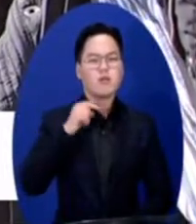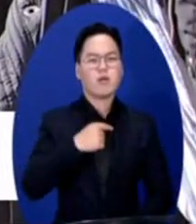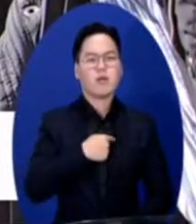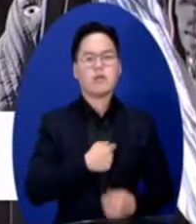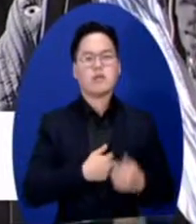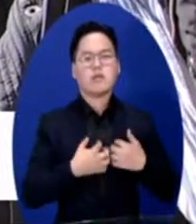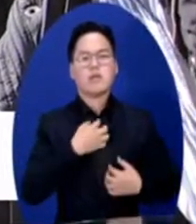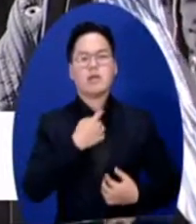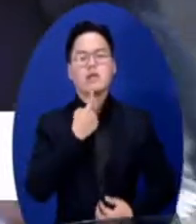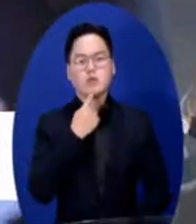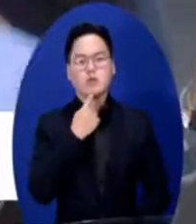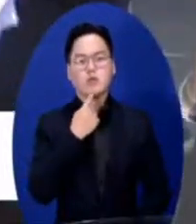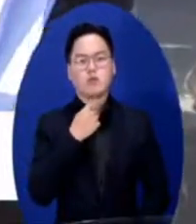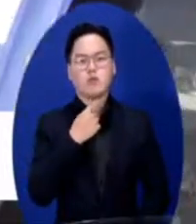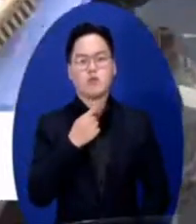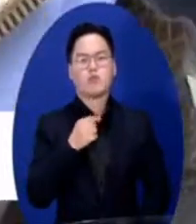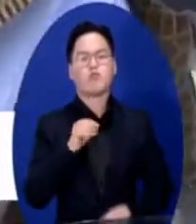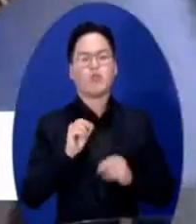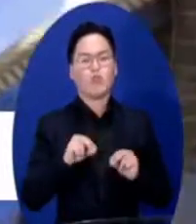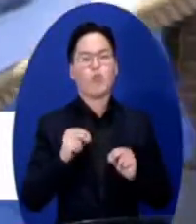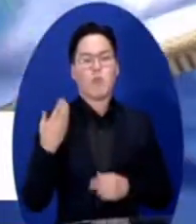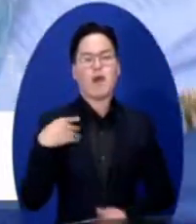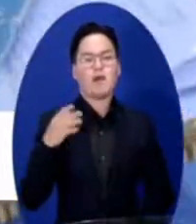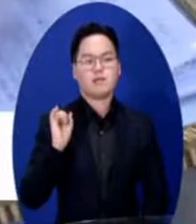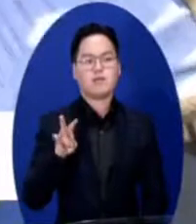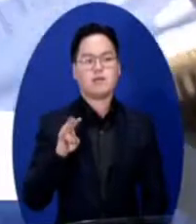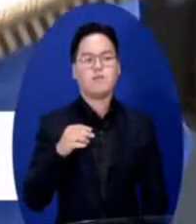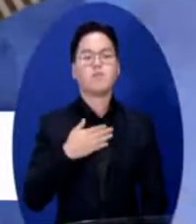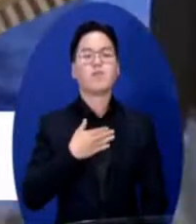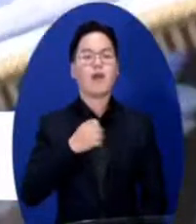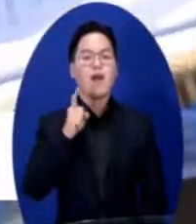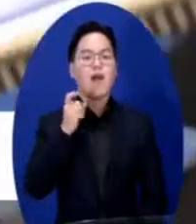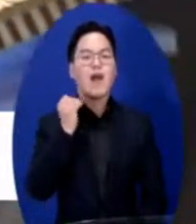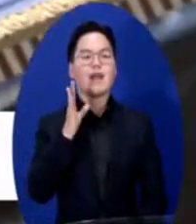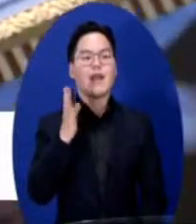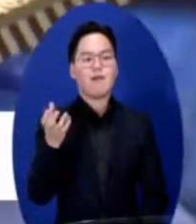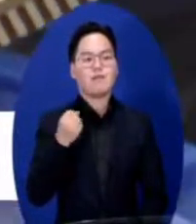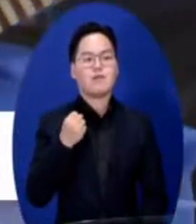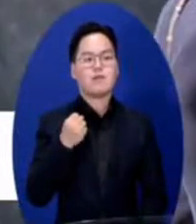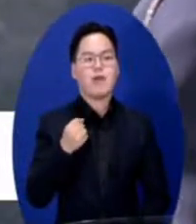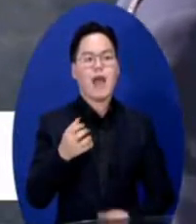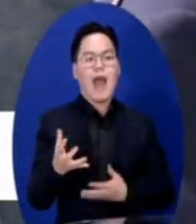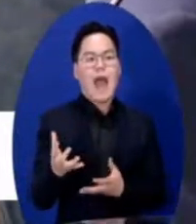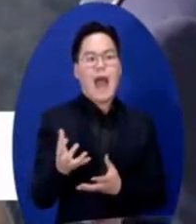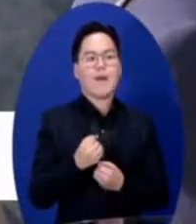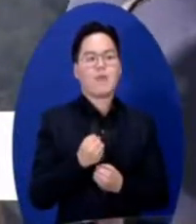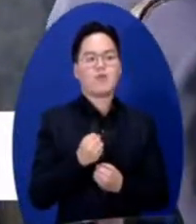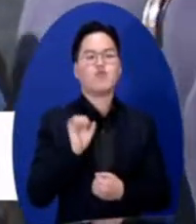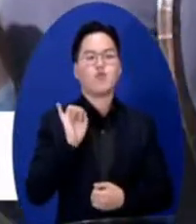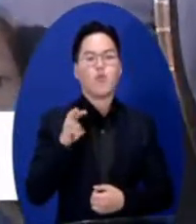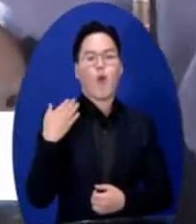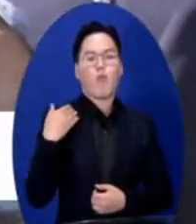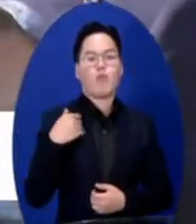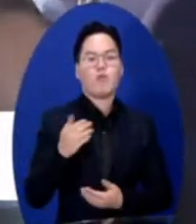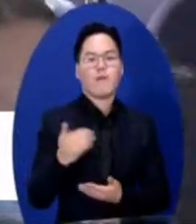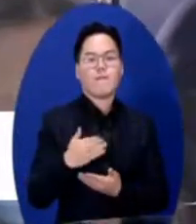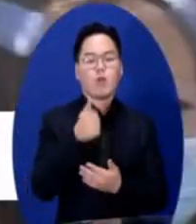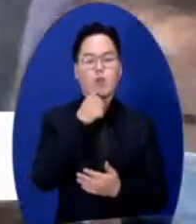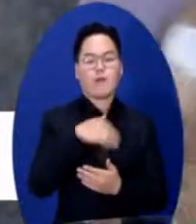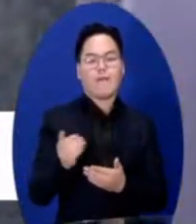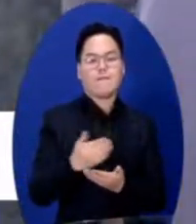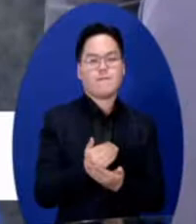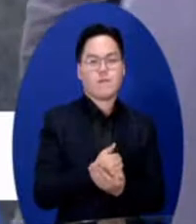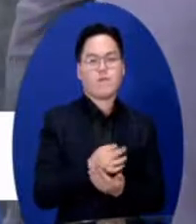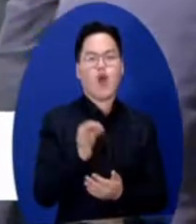зүрх шимширмэр тийм юм болсон шүү дээ. Архиваас авсан энэ хурагц юмнууд нь энэ байна. Тэгээ одоо энэ хурагц юм нь хараа